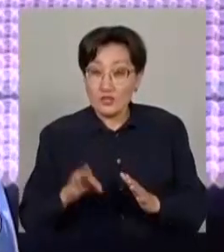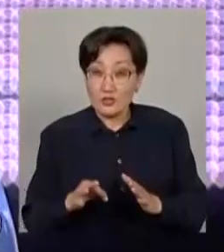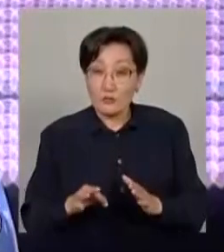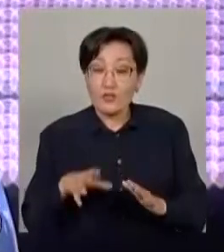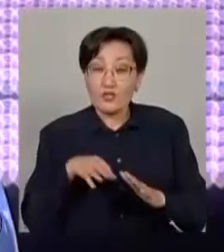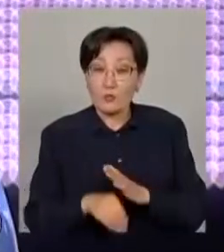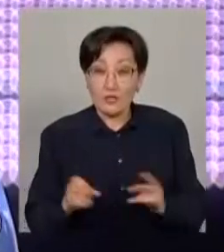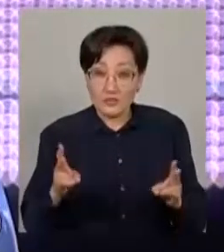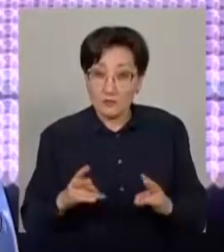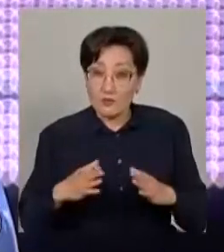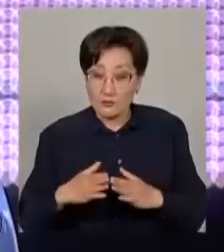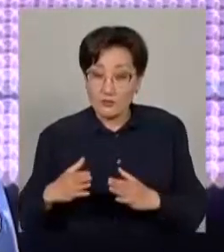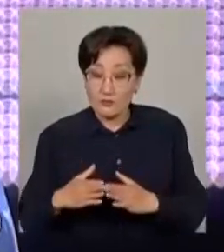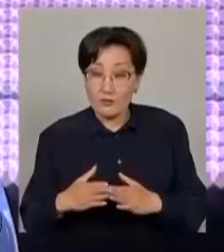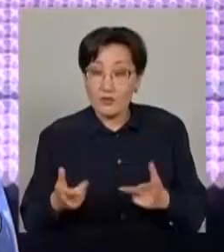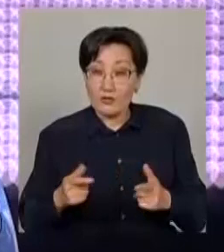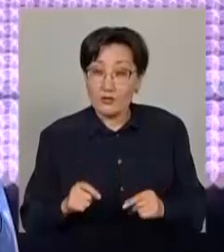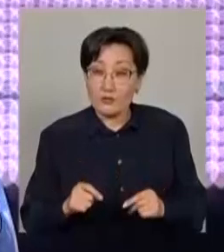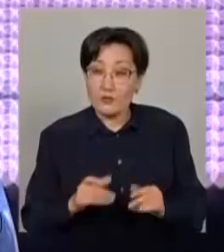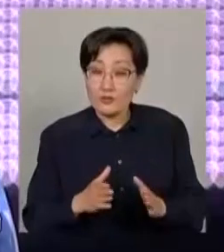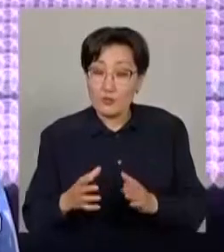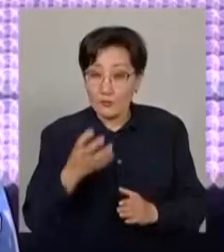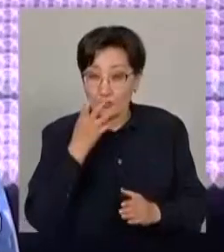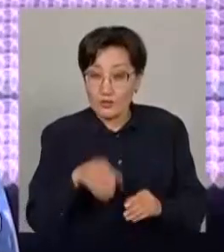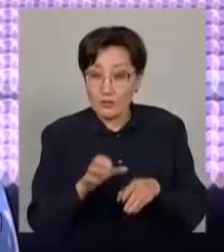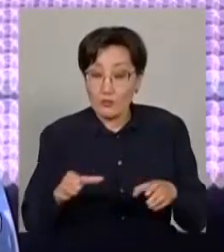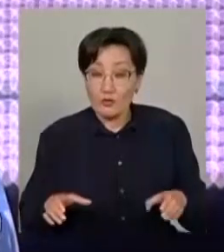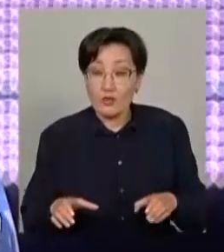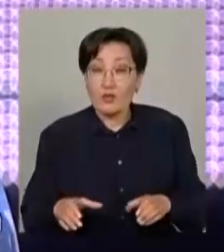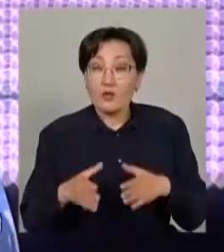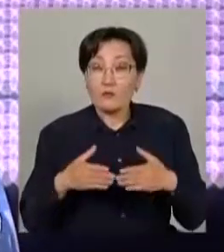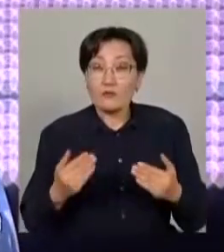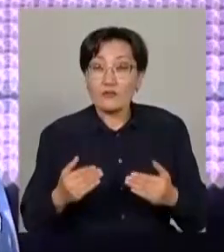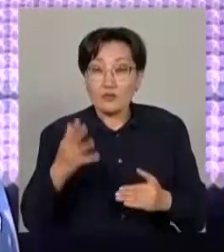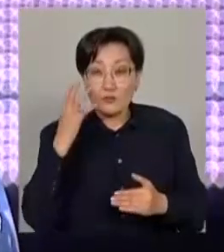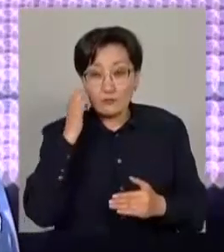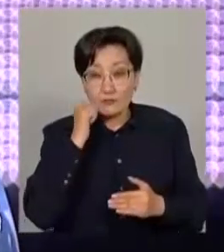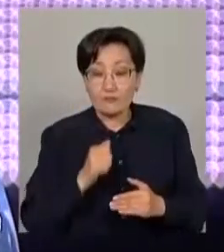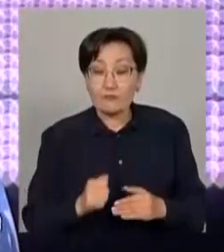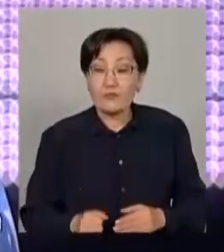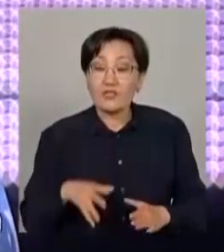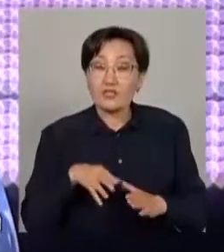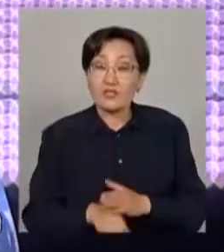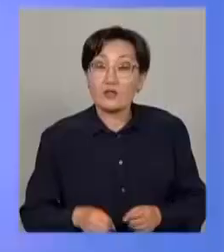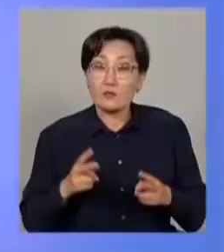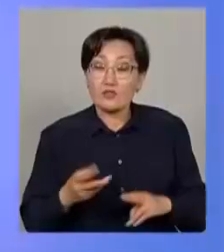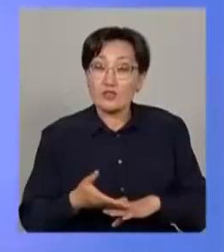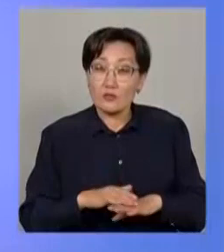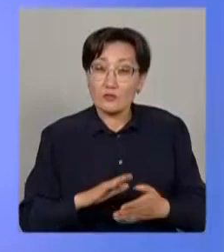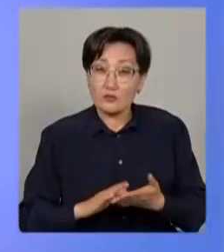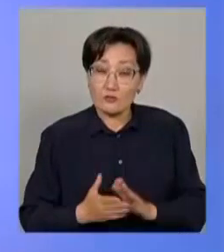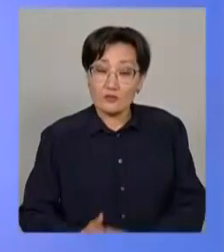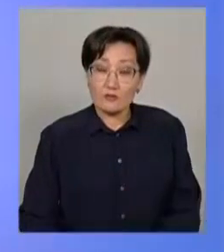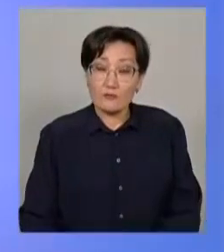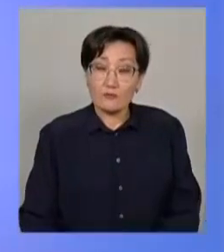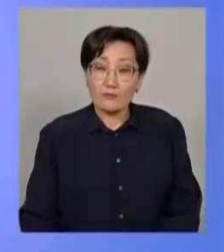относятся к аварийным или ветхим, где, как правило, система отопления и электроснабжения непригодна и составляет угрозу возникновения чрезвычайных ситуаций.